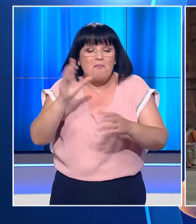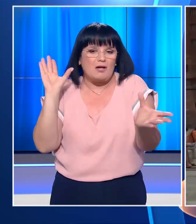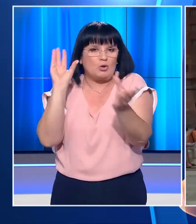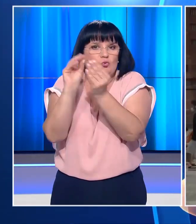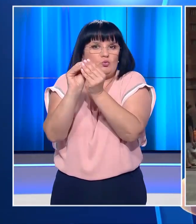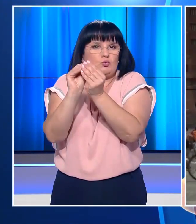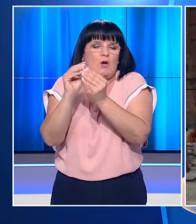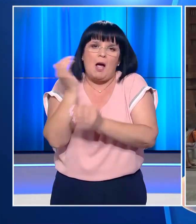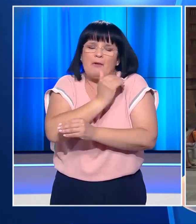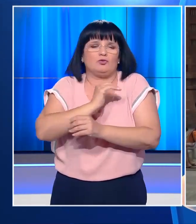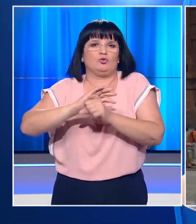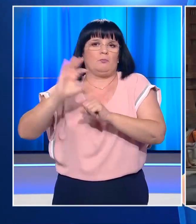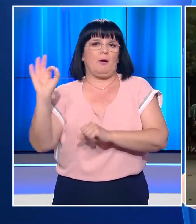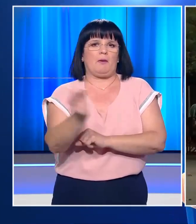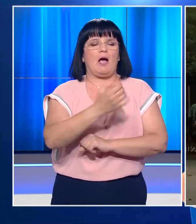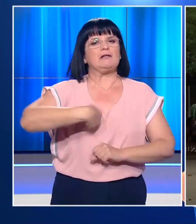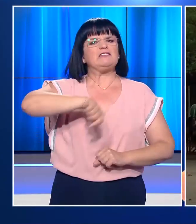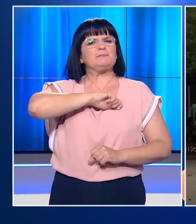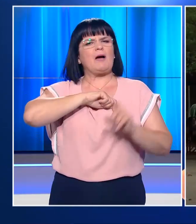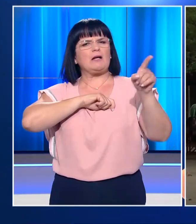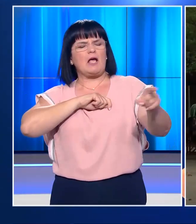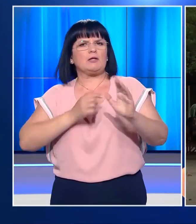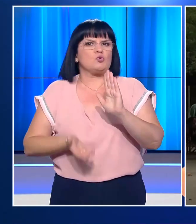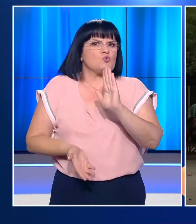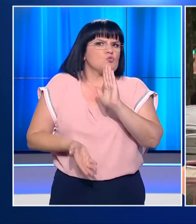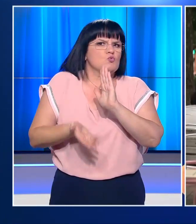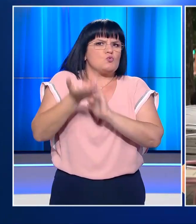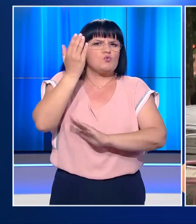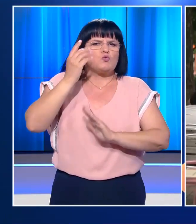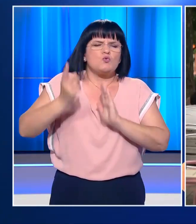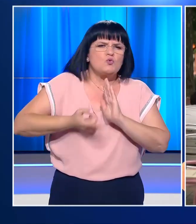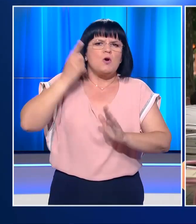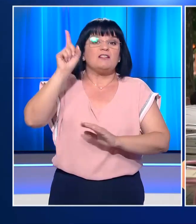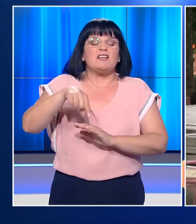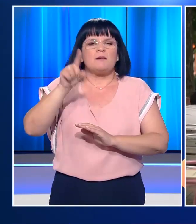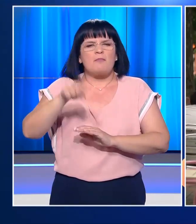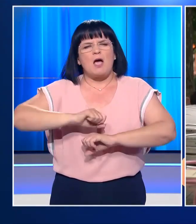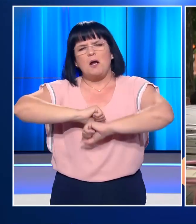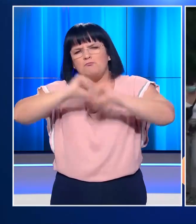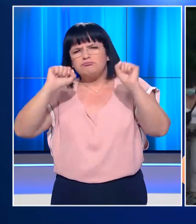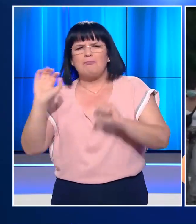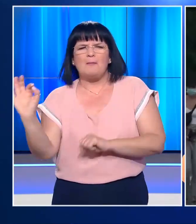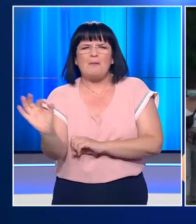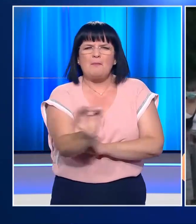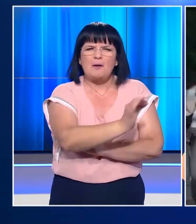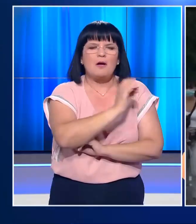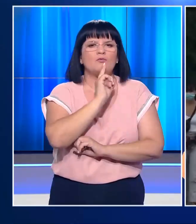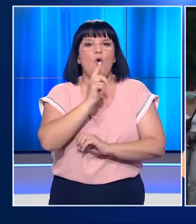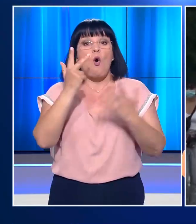ημέρα. Στην Ισπανία καταγράφηκε ο υψηλότερος αριθμός νέων ημερησίων κρουσμάτων από τις 8